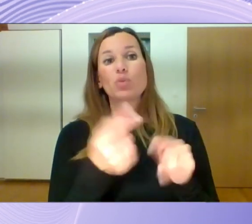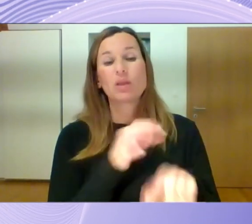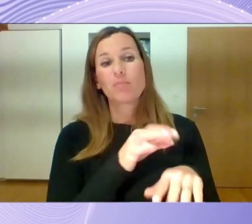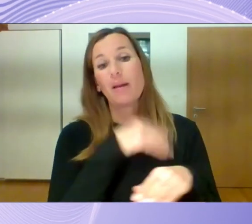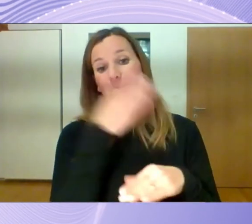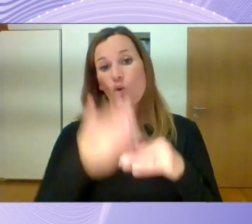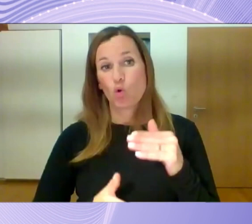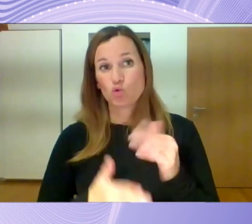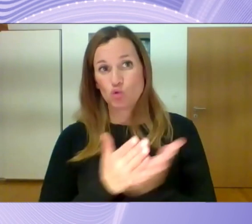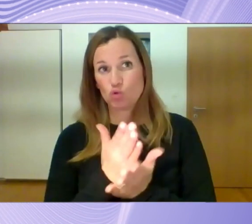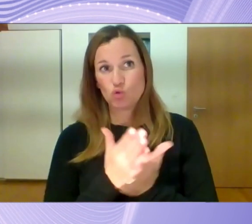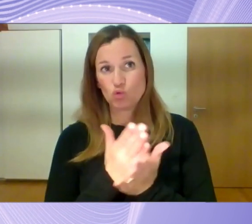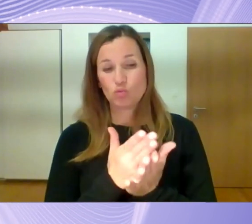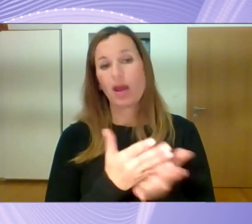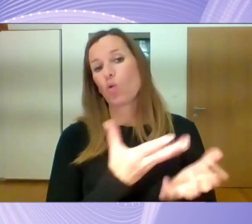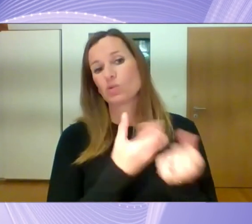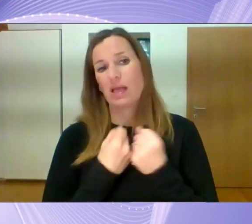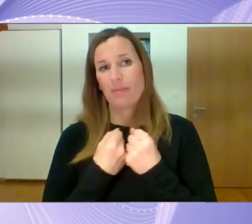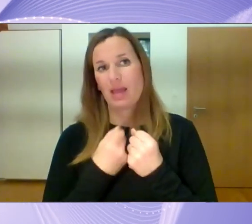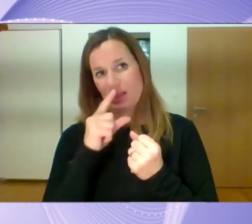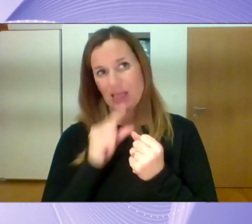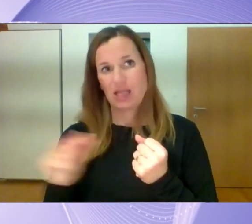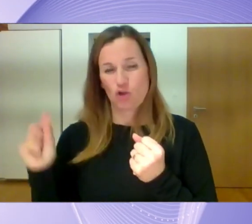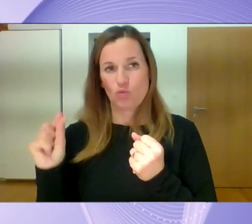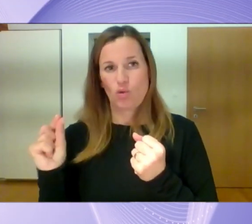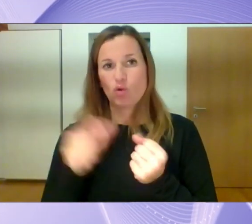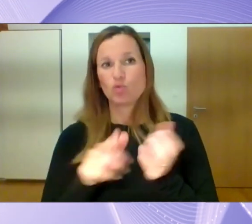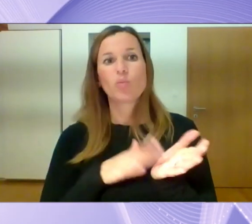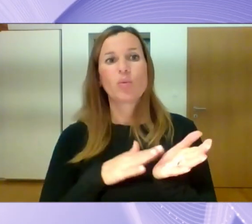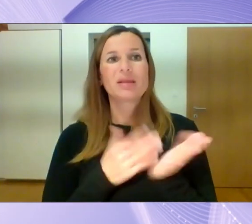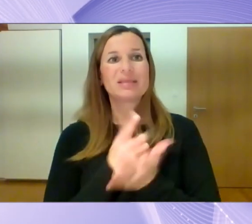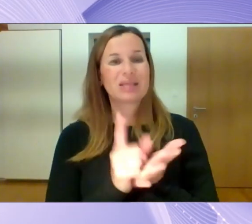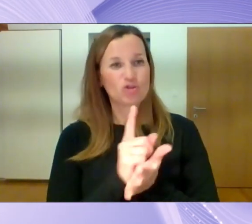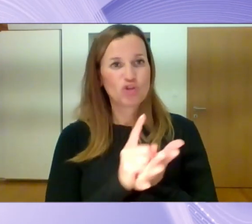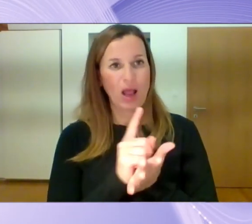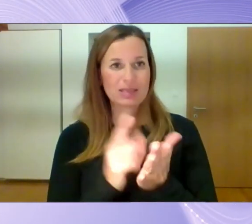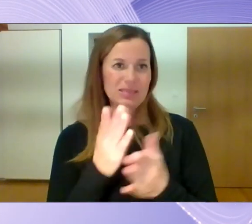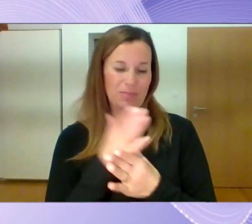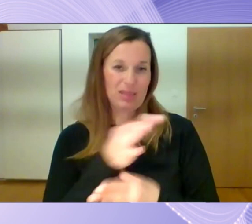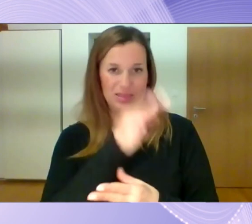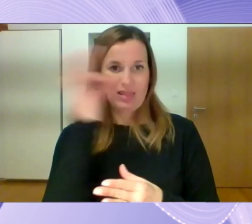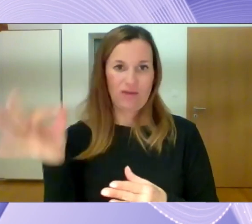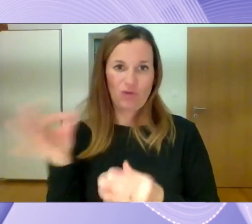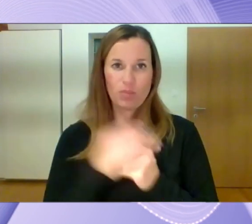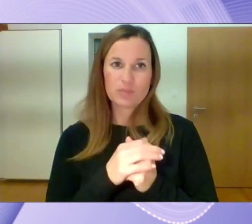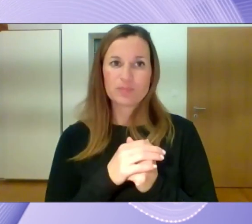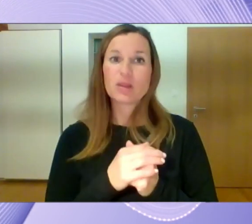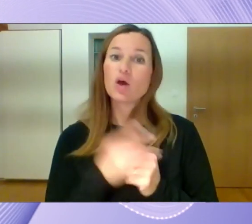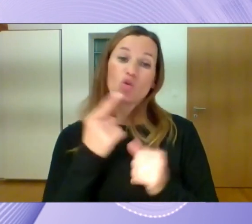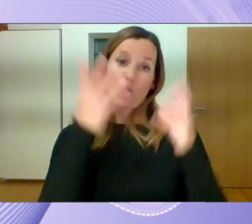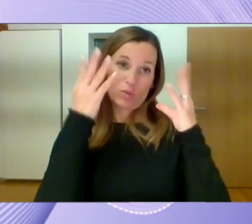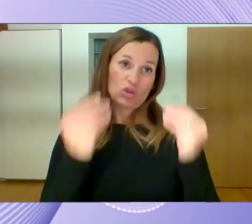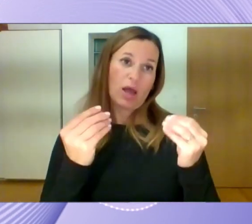koncu službe vzamejo nazaj domov, se pravi za ta čas tekom dneva. To praviloma